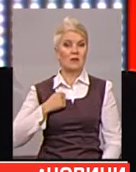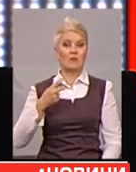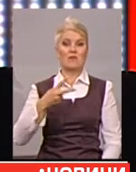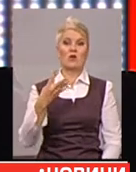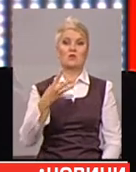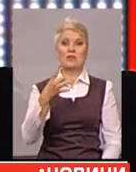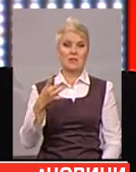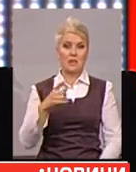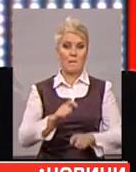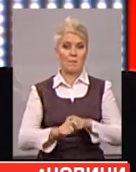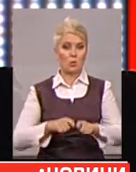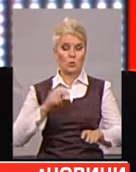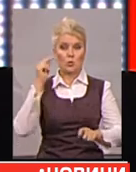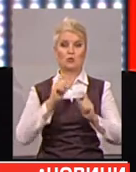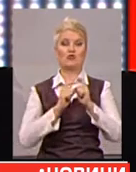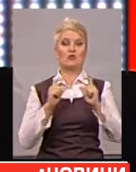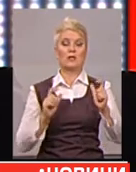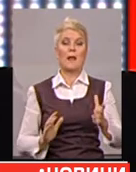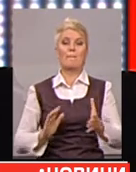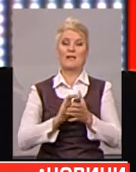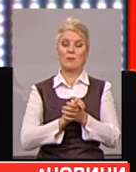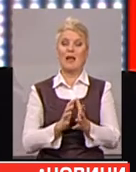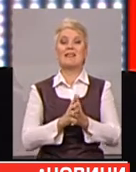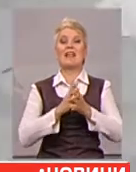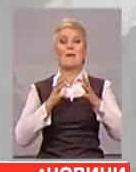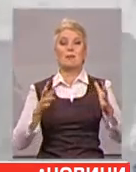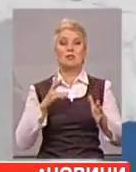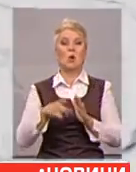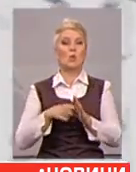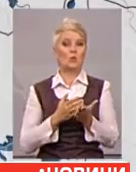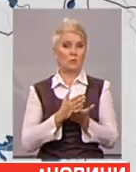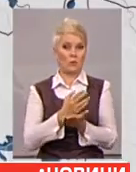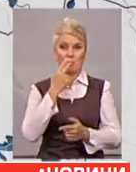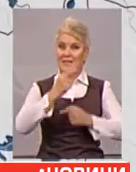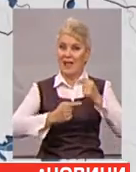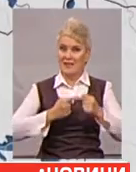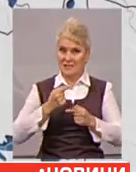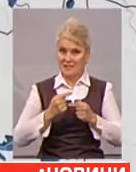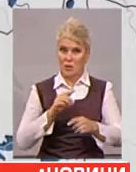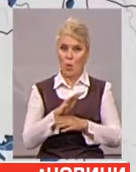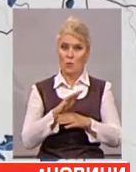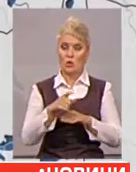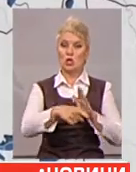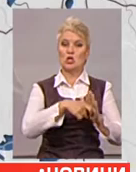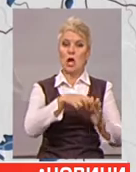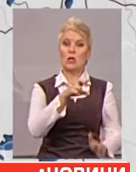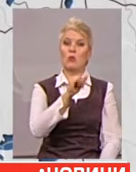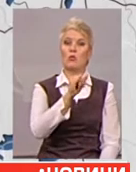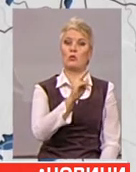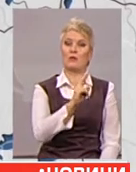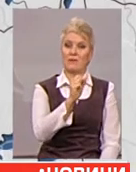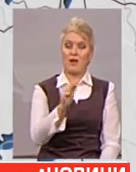шкільне перемир'я, найбільше на Донецькому напрямку. Традиційно гарячими точками є позиція шахта Бутівка, Авдіївська промзона